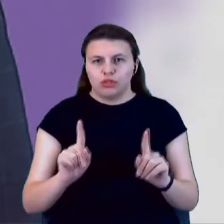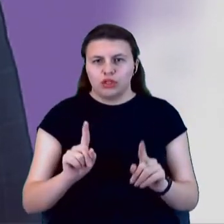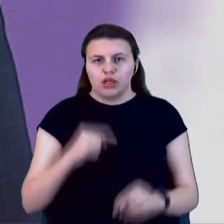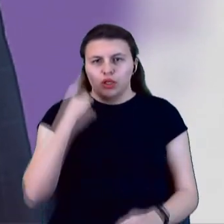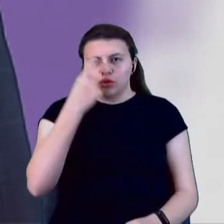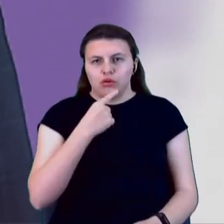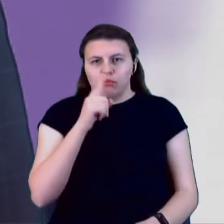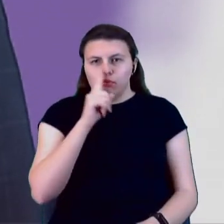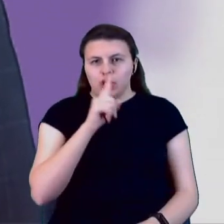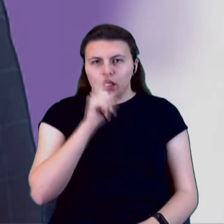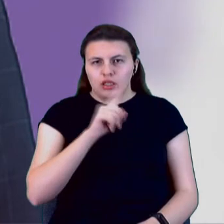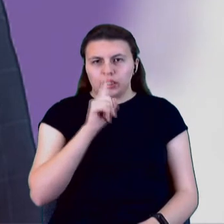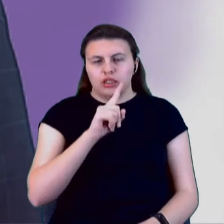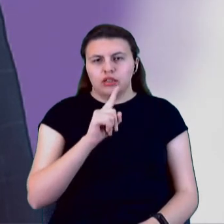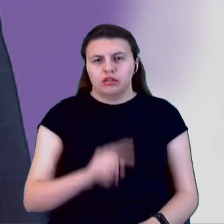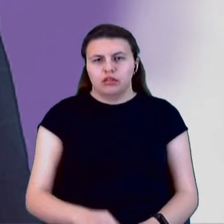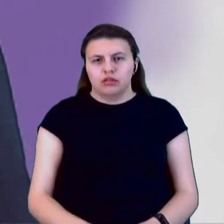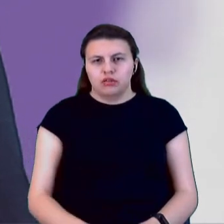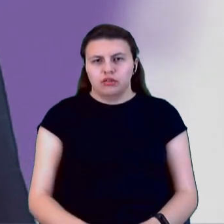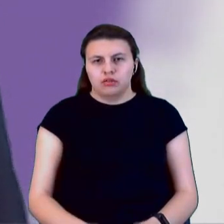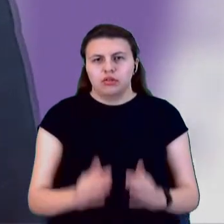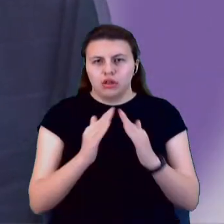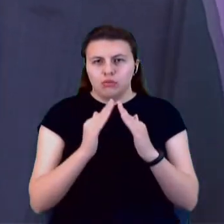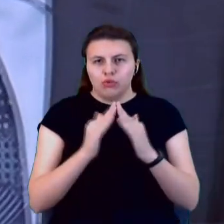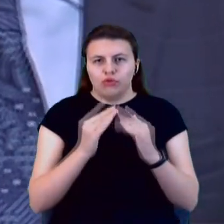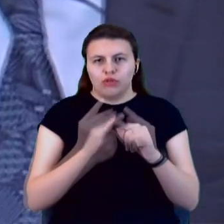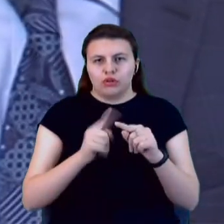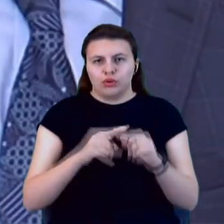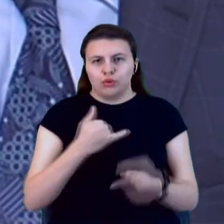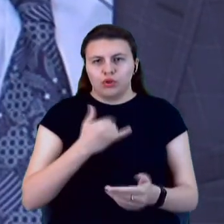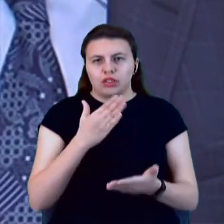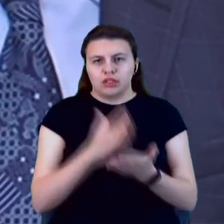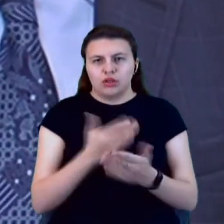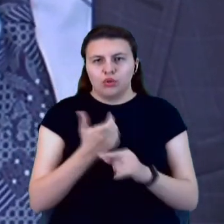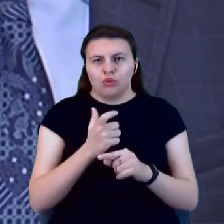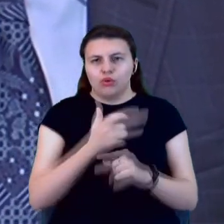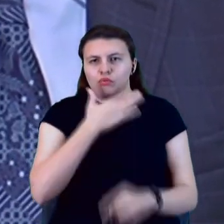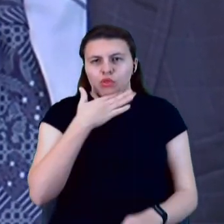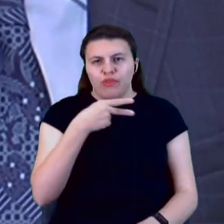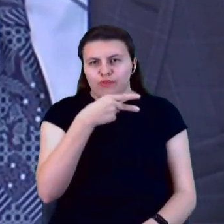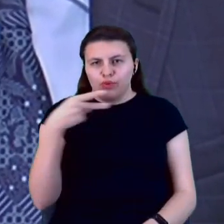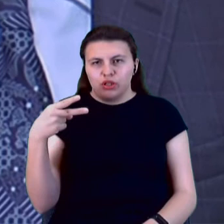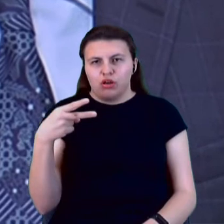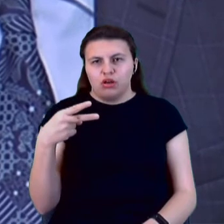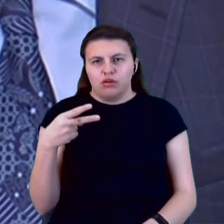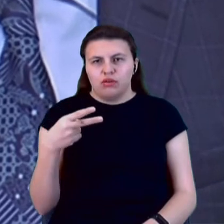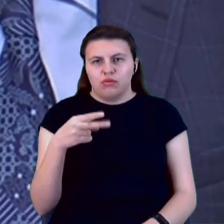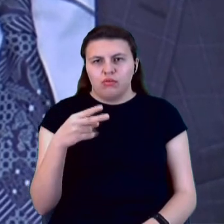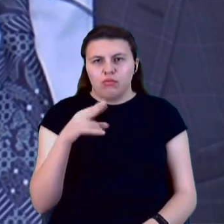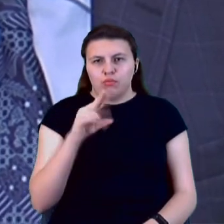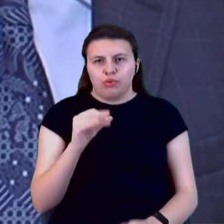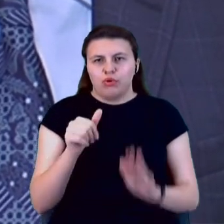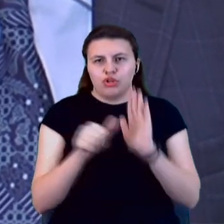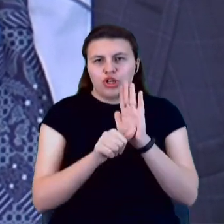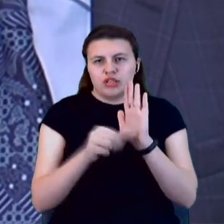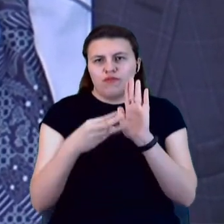маленьких достаточно домов, которые есть у нас их очень много, двухэтажных домов, там по 6, по 8 квартир.